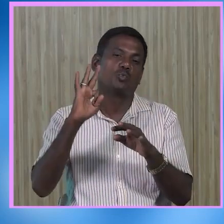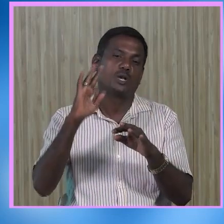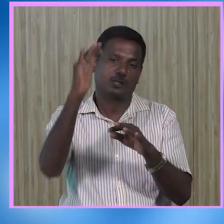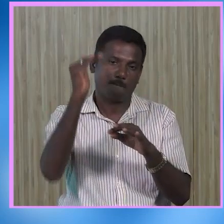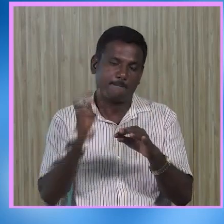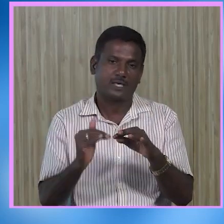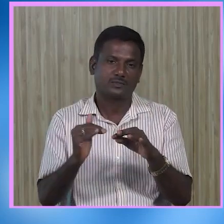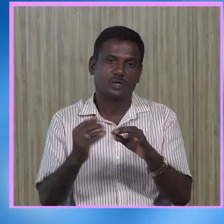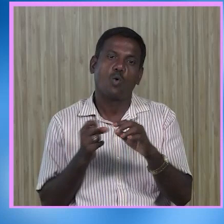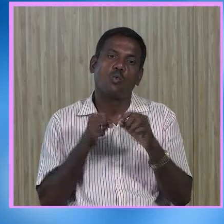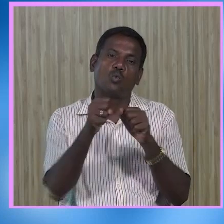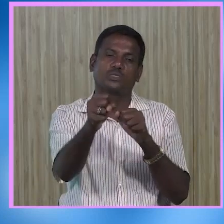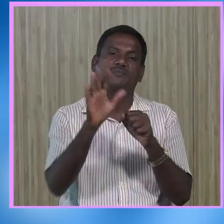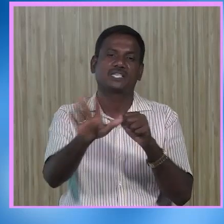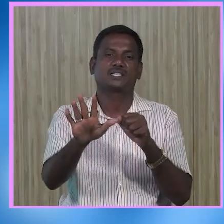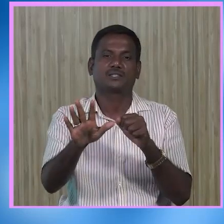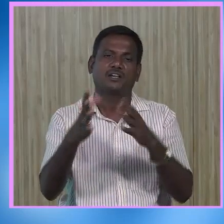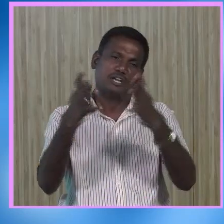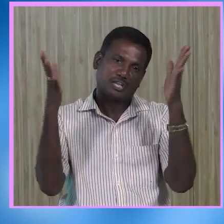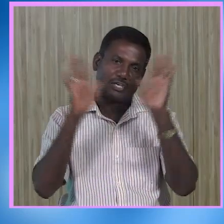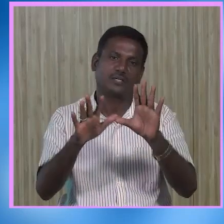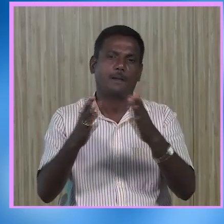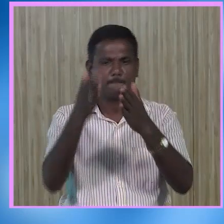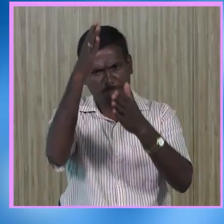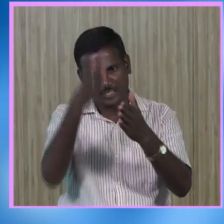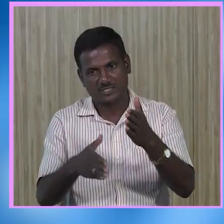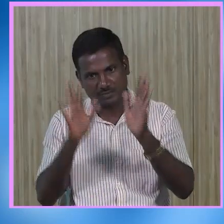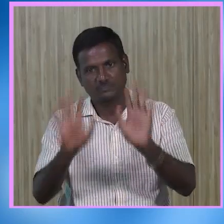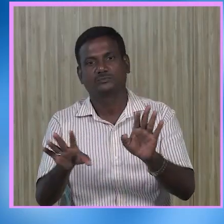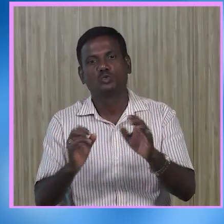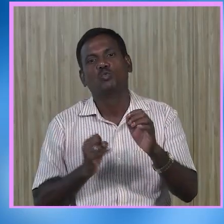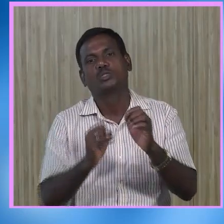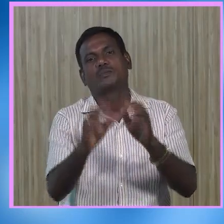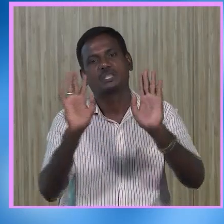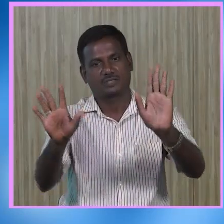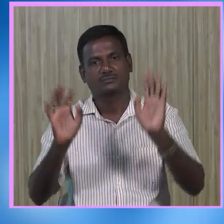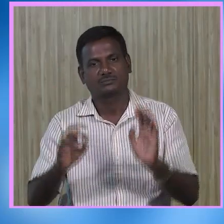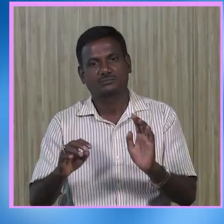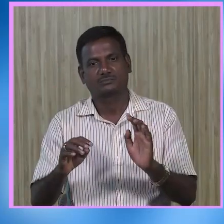இந்த பகுதி தான் உந்துவிசை பகுதி, நிறைய இருக்கும், பெரிய பகுதியாக இருக்கும்.